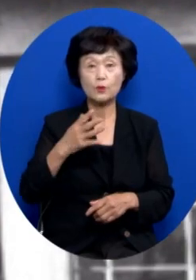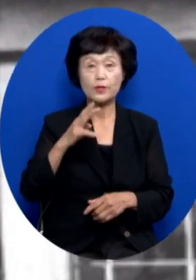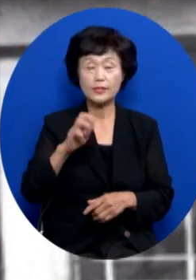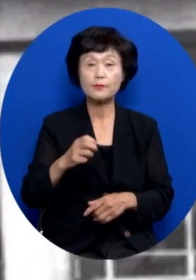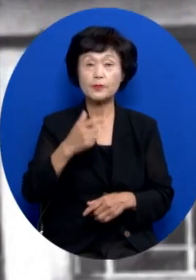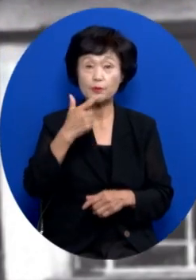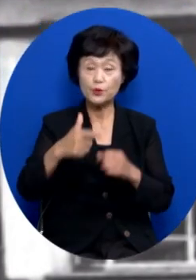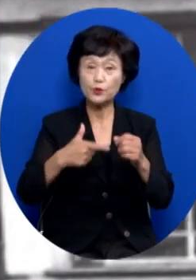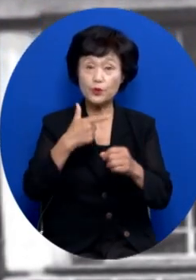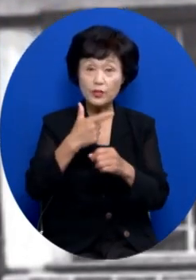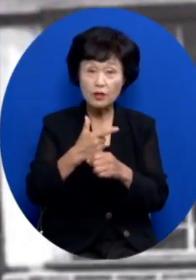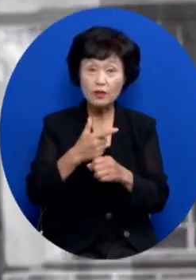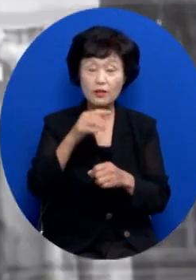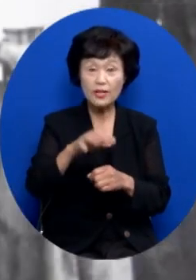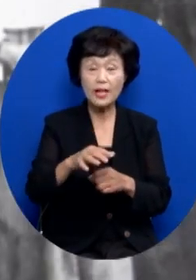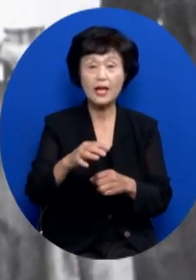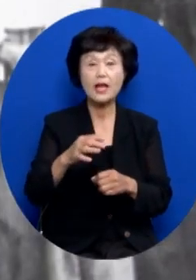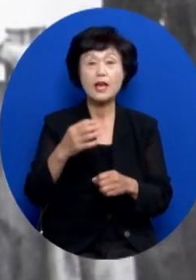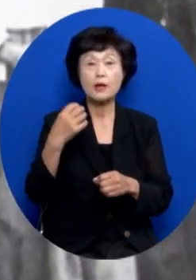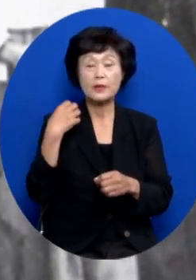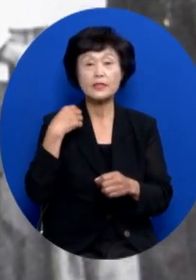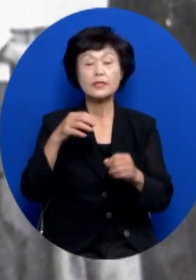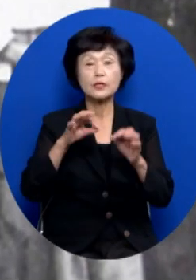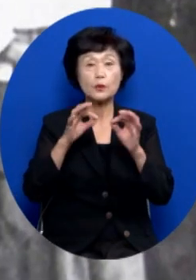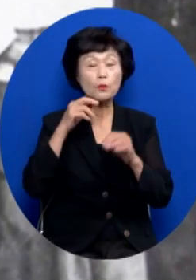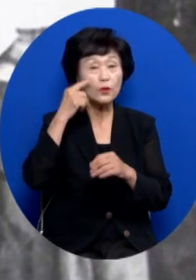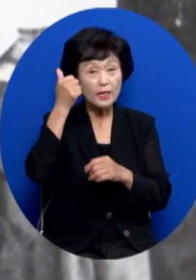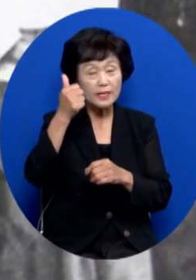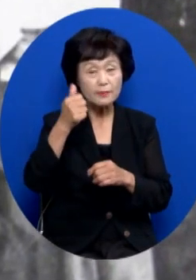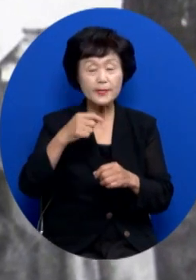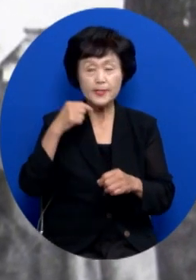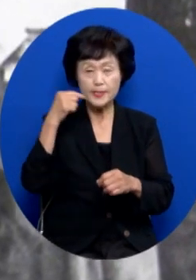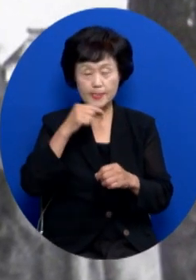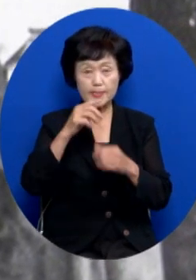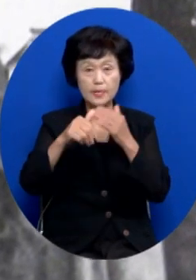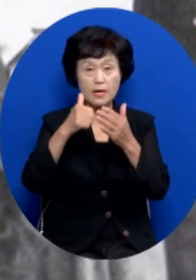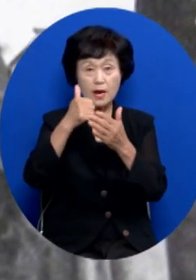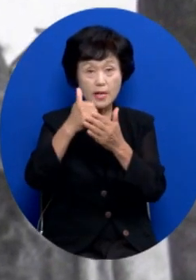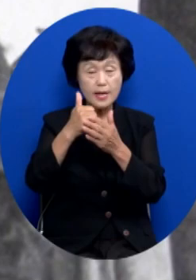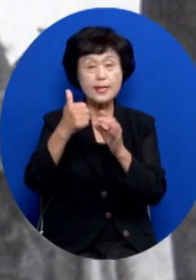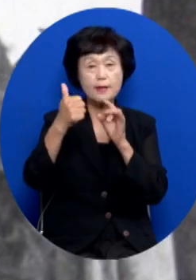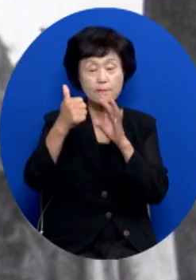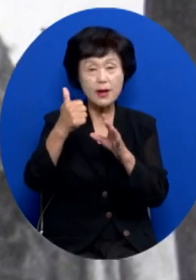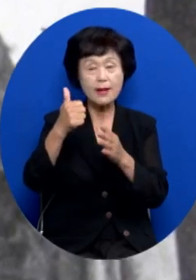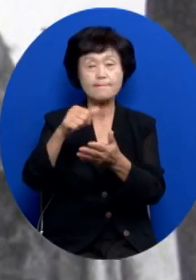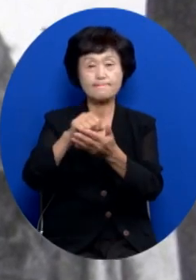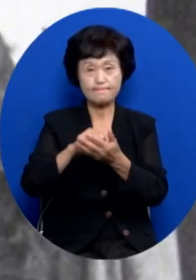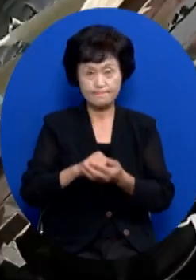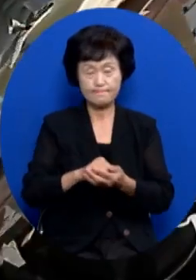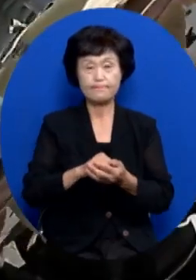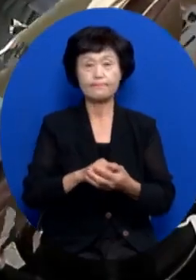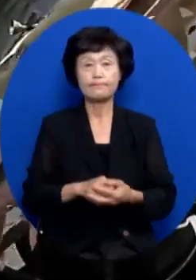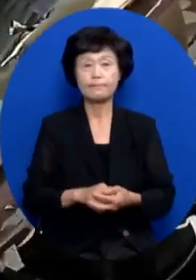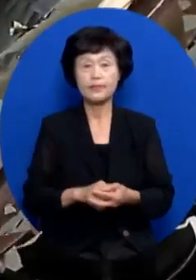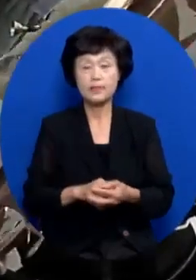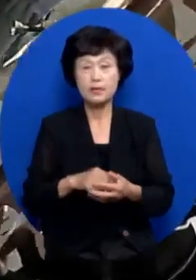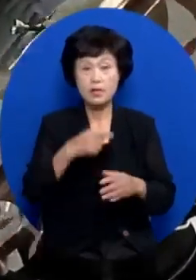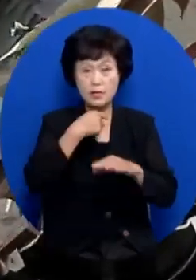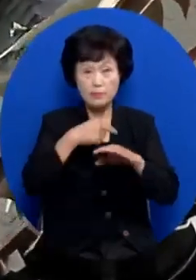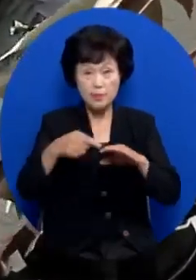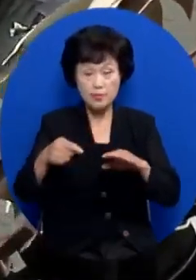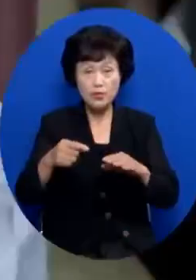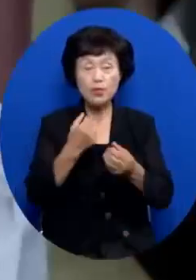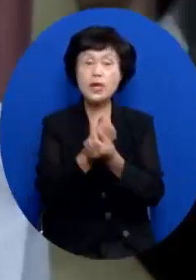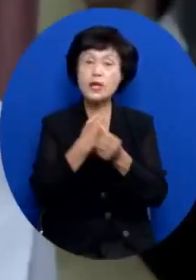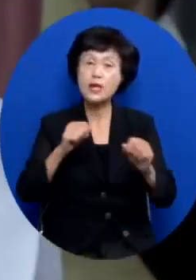1936년 산정현교회에 부임한 주 목사는 철저하게 하나님만을 마음에 품었습니다. 민족의